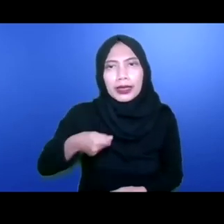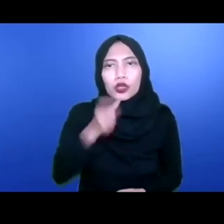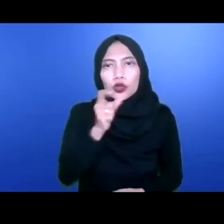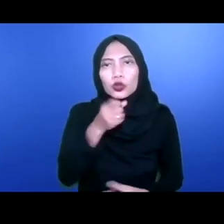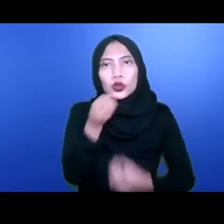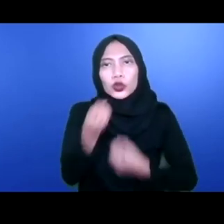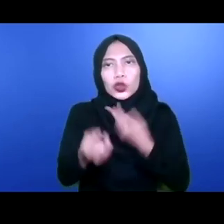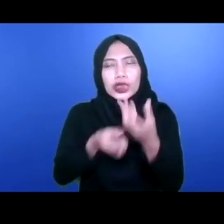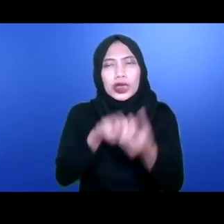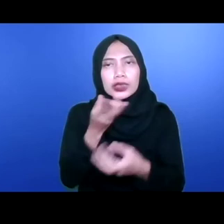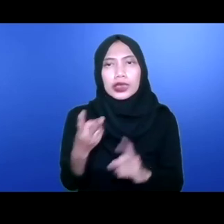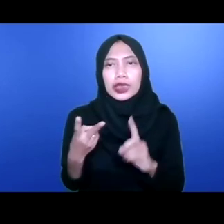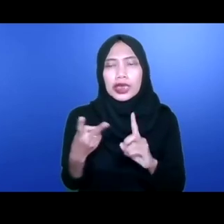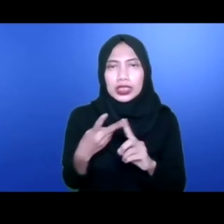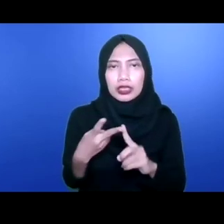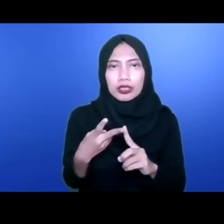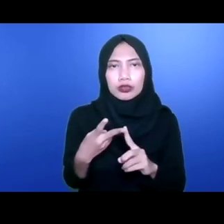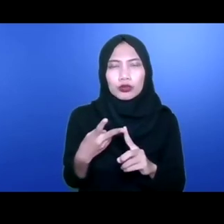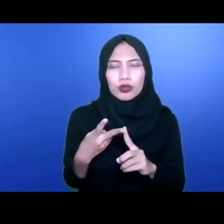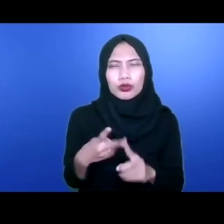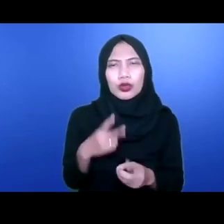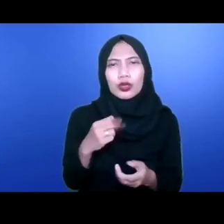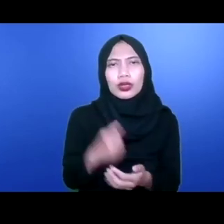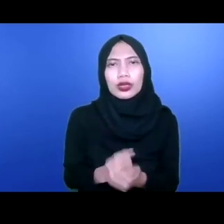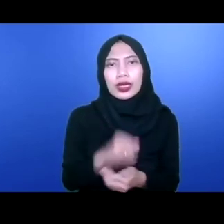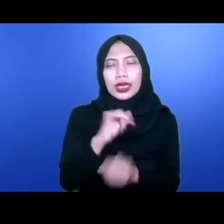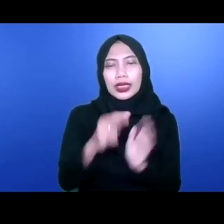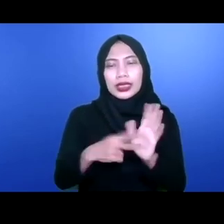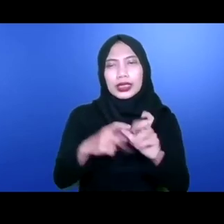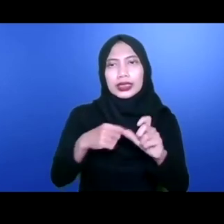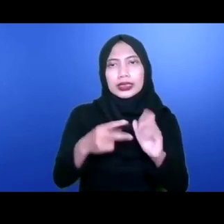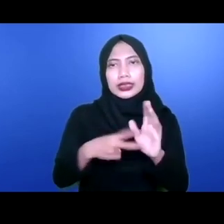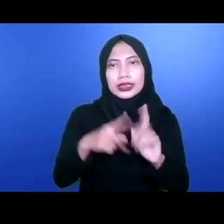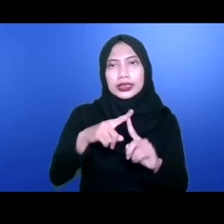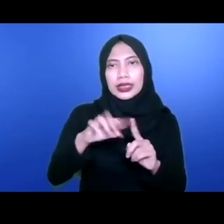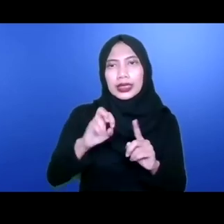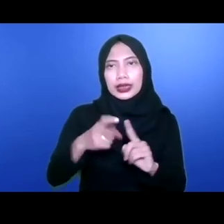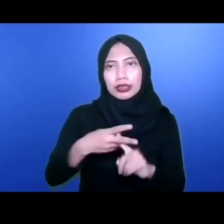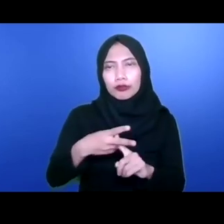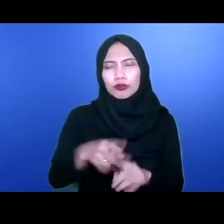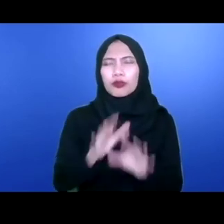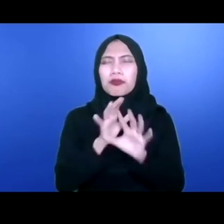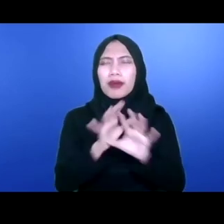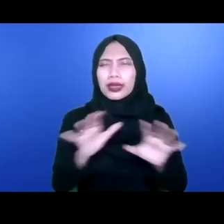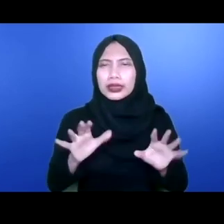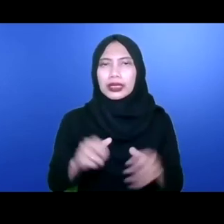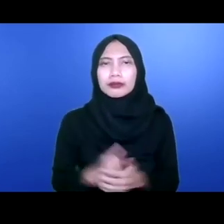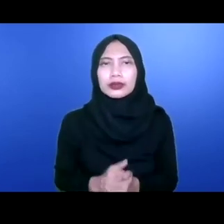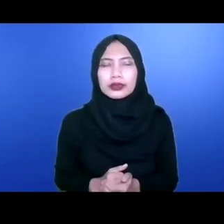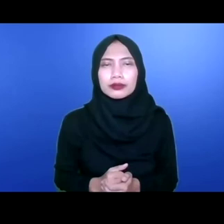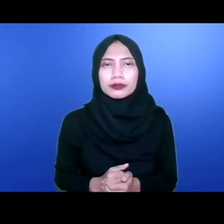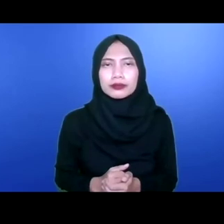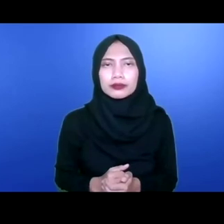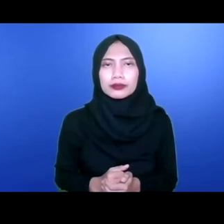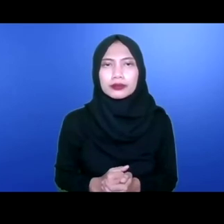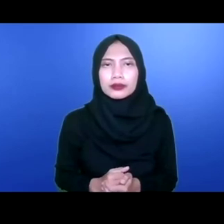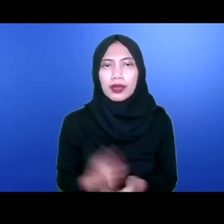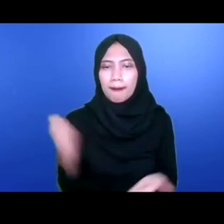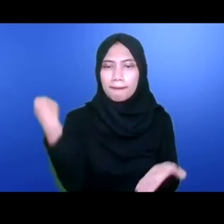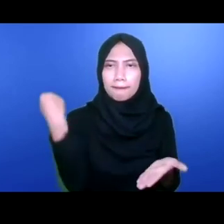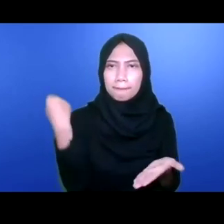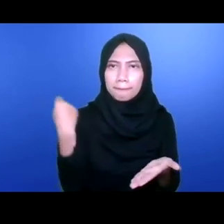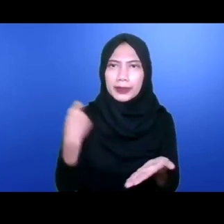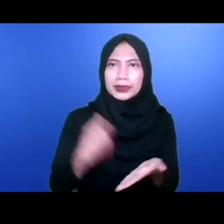insentif. Insentifnya banyak sebetulnya yang bisa dilakuin oleh pemerintah sebetulnya. Yang pertama, jangan kasih pajak dulu pendapatan dari